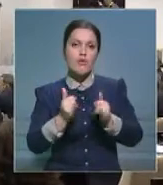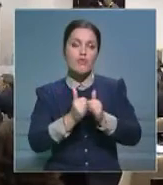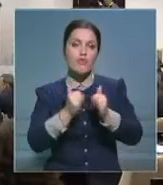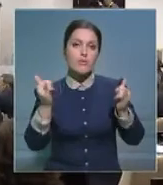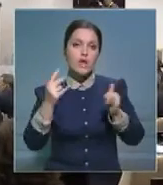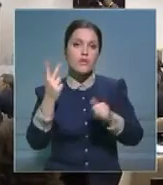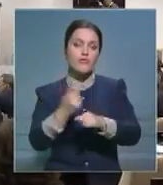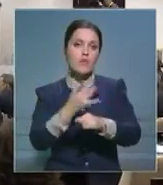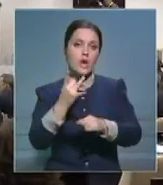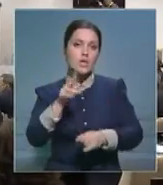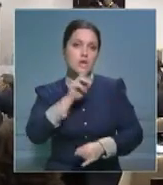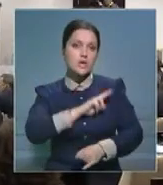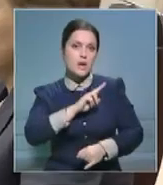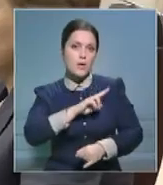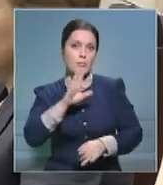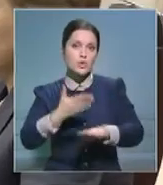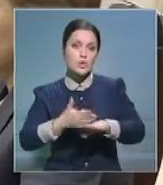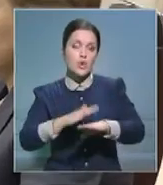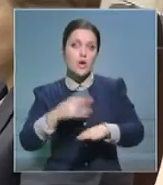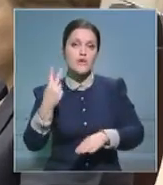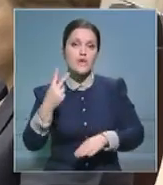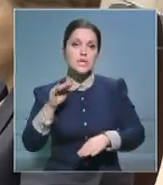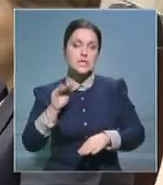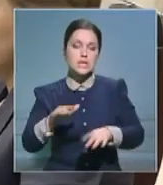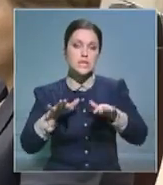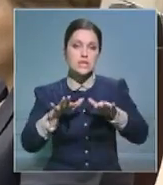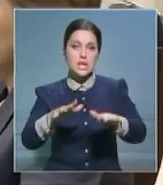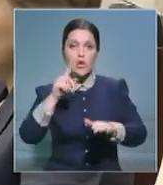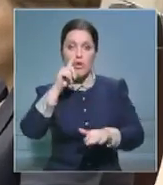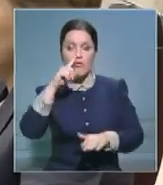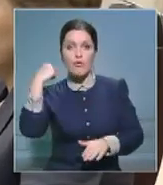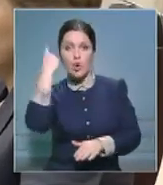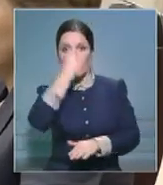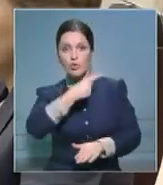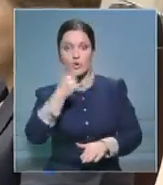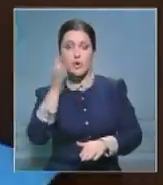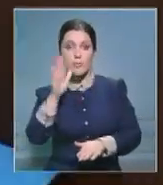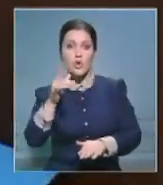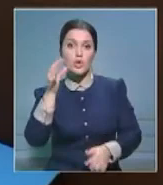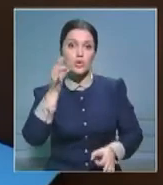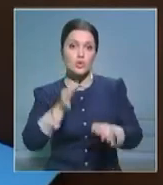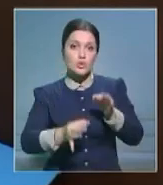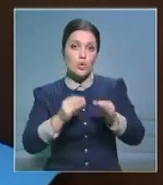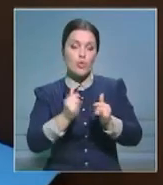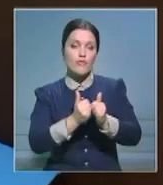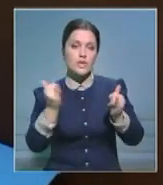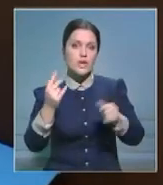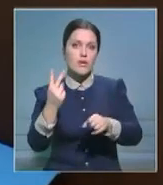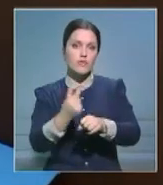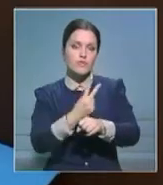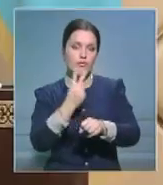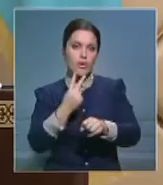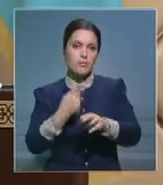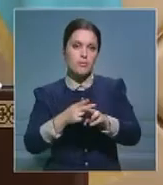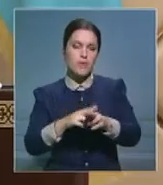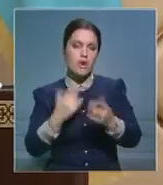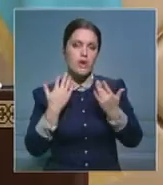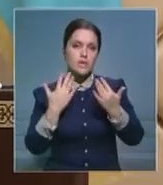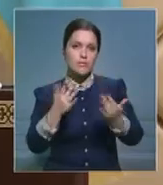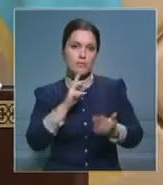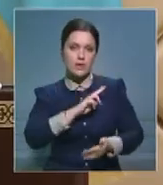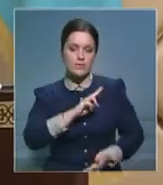2 раза. Это более 20 тысяч дел в год. Поэтому количество служителей Фемиды Верховного суда увеличено вдвое.